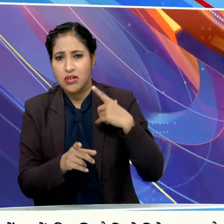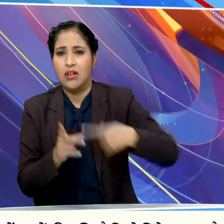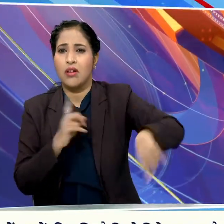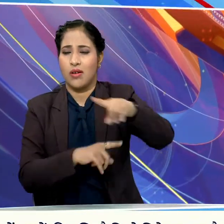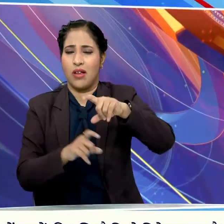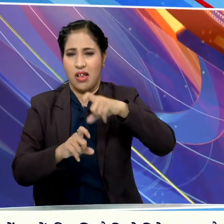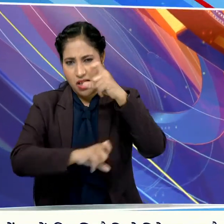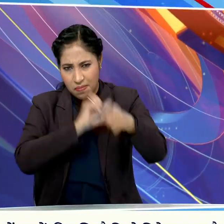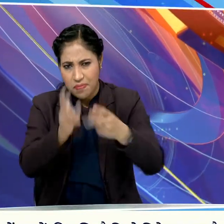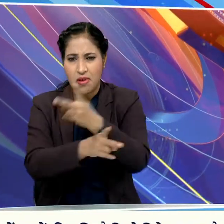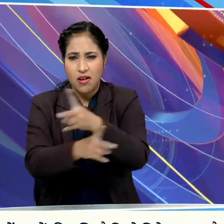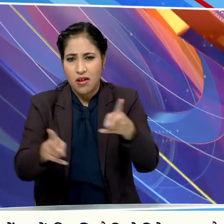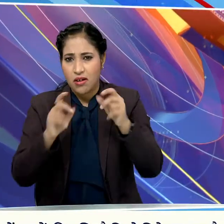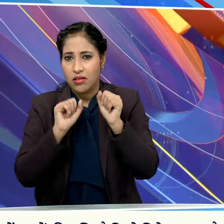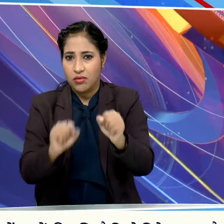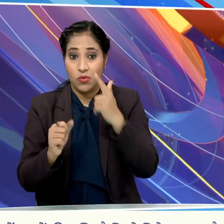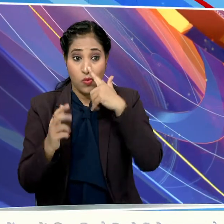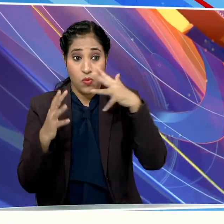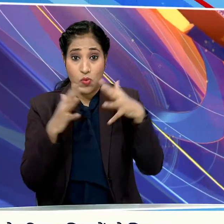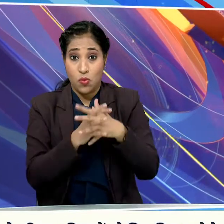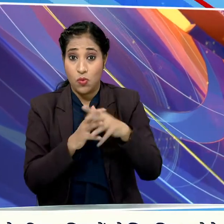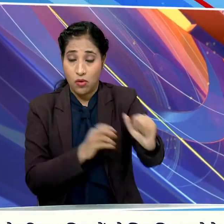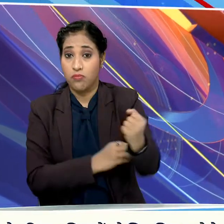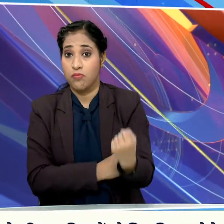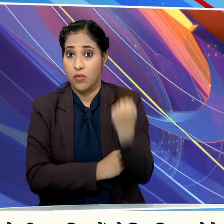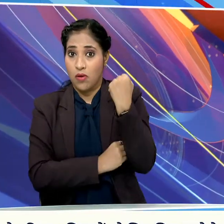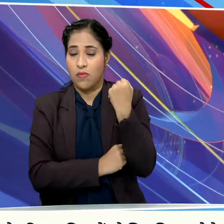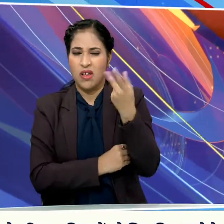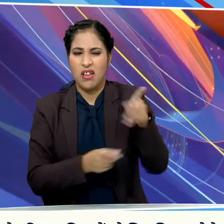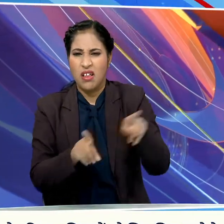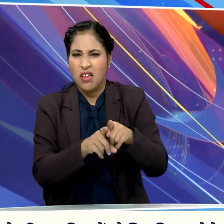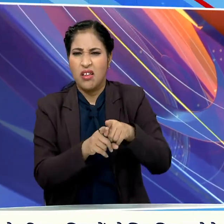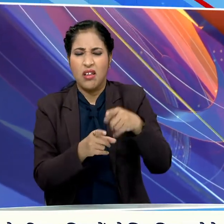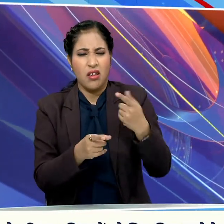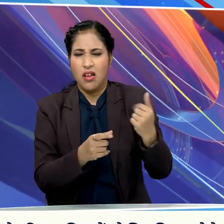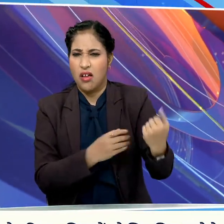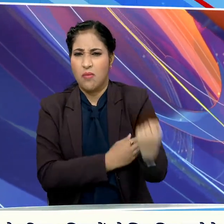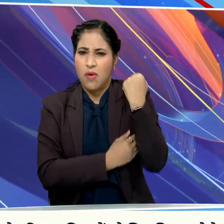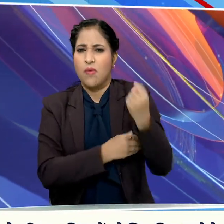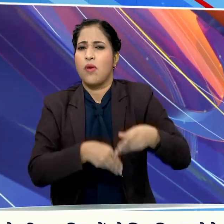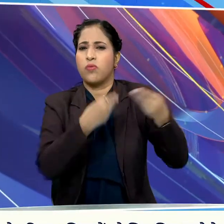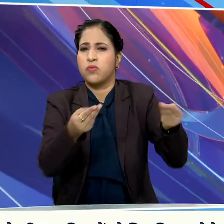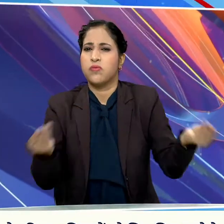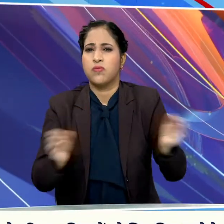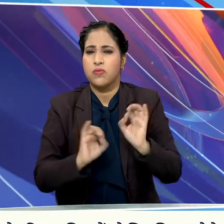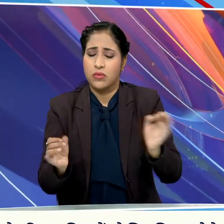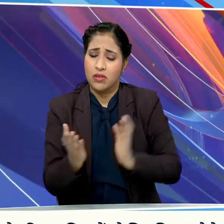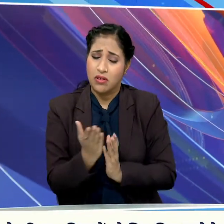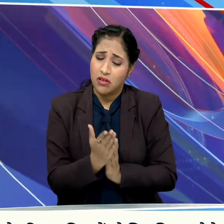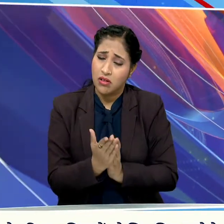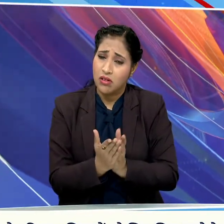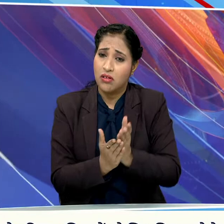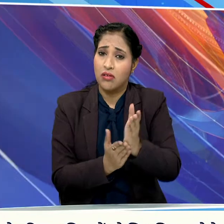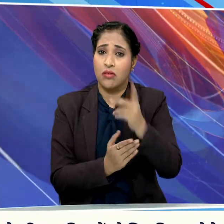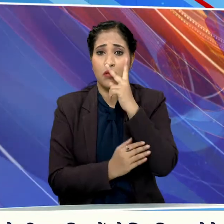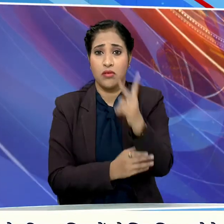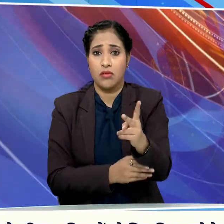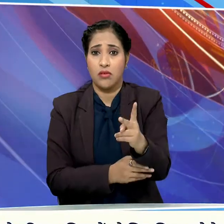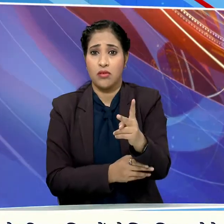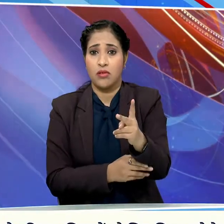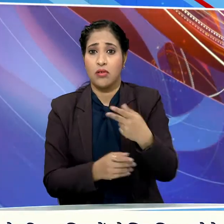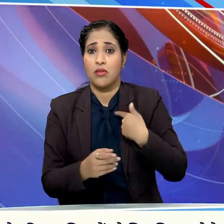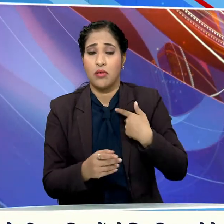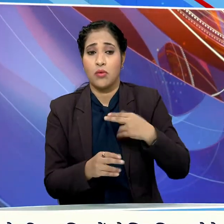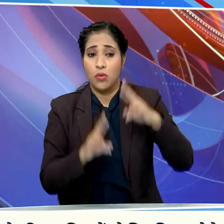કંપનીએ મહિલાઓના અધિકારોને છિન્ન બિછીન કરવા માટે હંમેશા એકબીજા સાથે